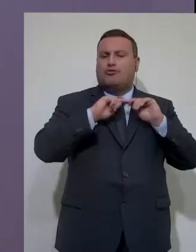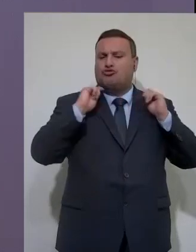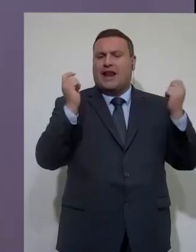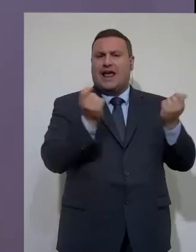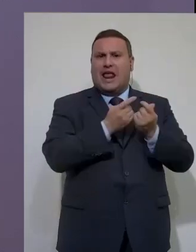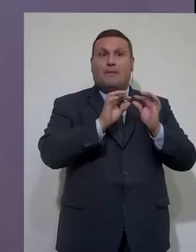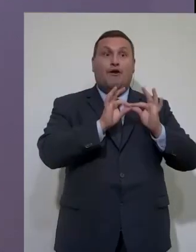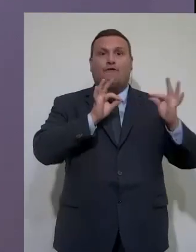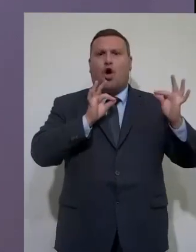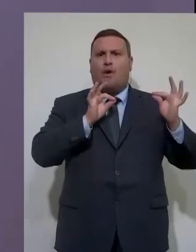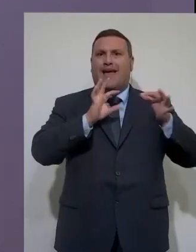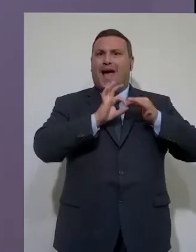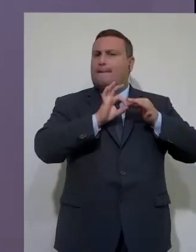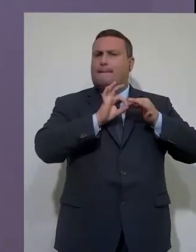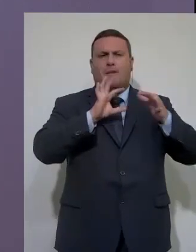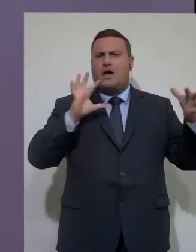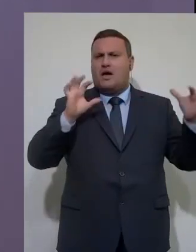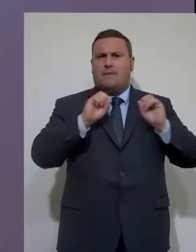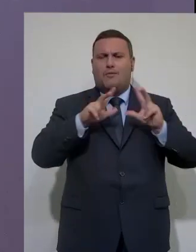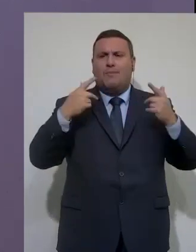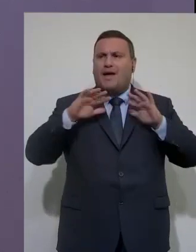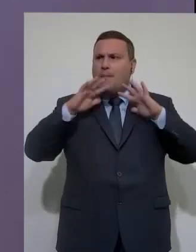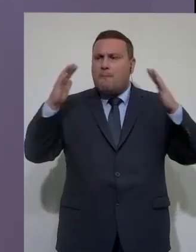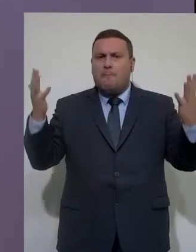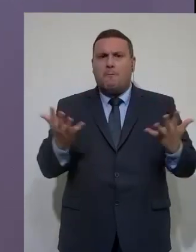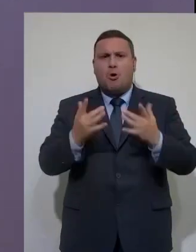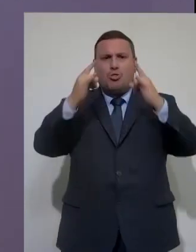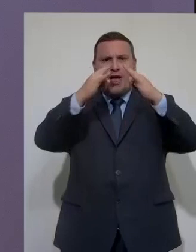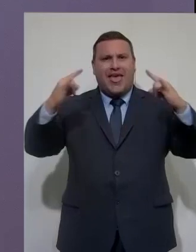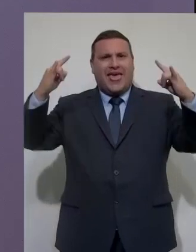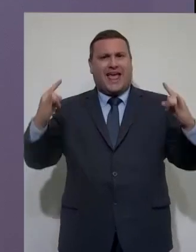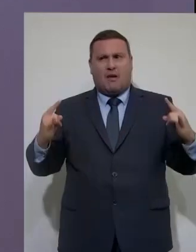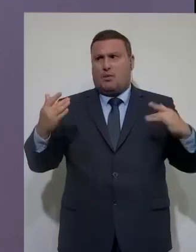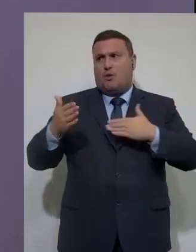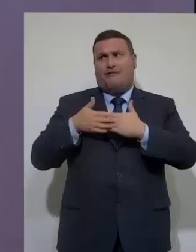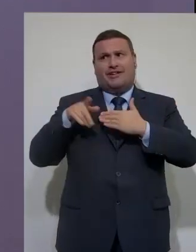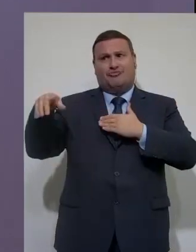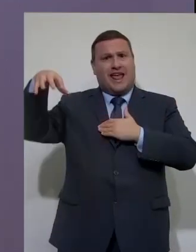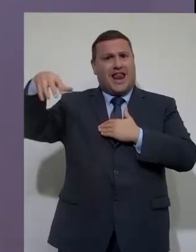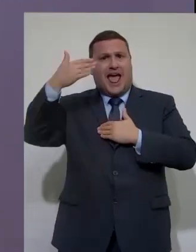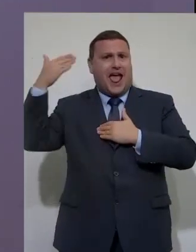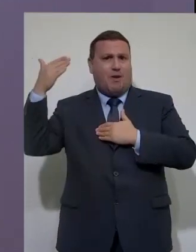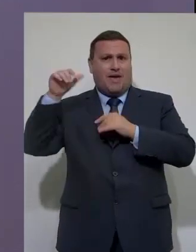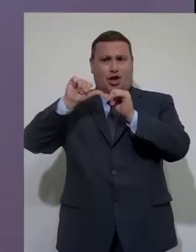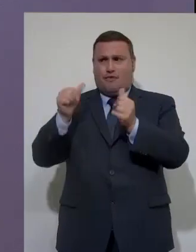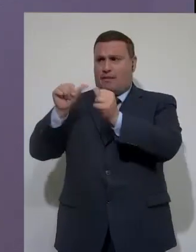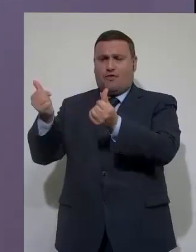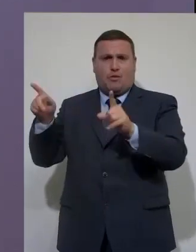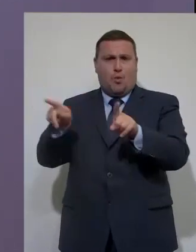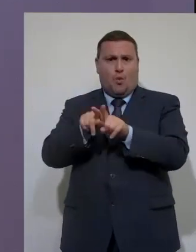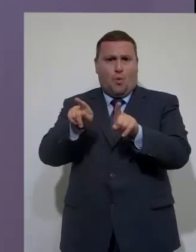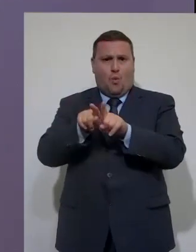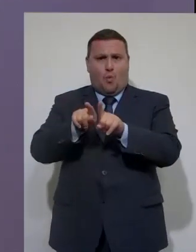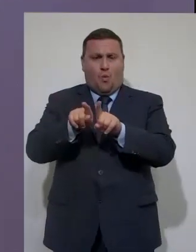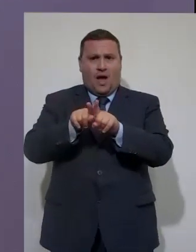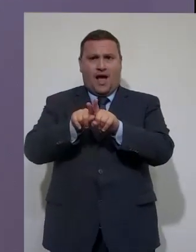formule, anche perché il mondo dei camping si avvicina tantissimo a quello alberghiero oggi e tanti grandi albergatori,